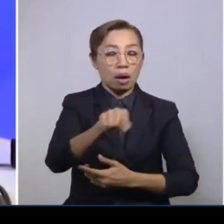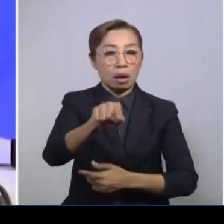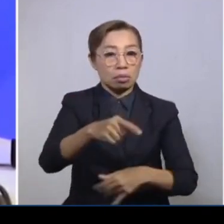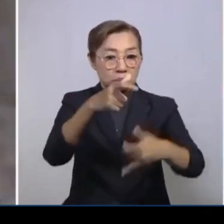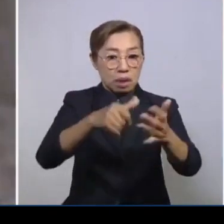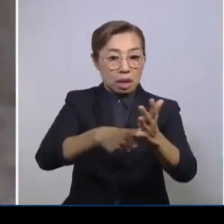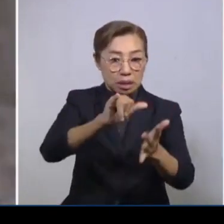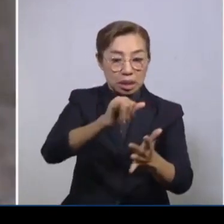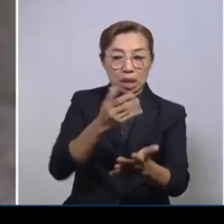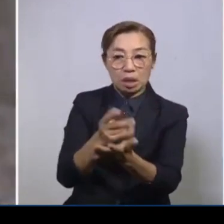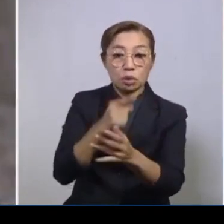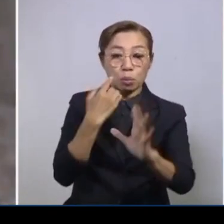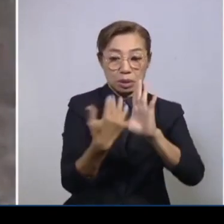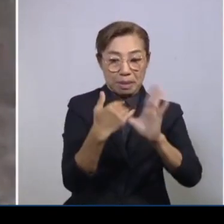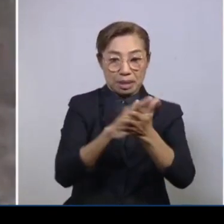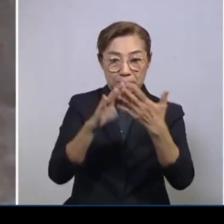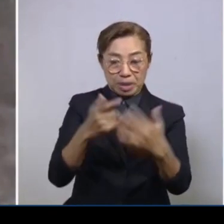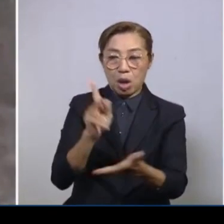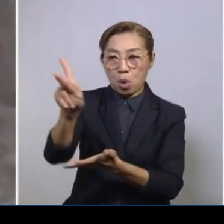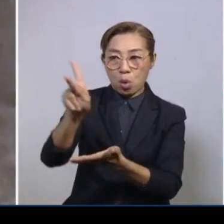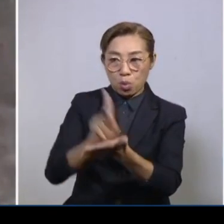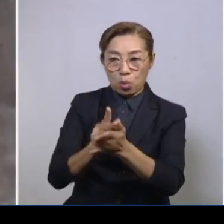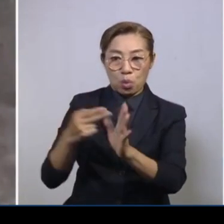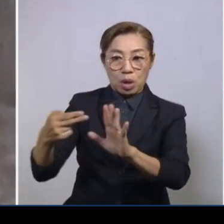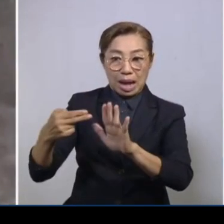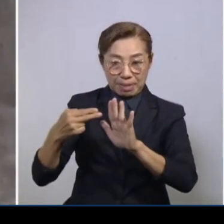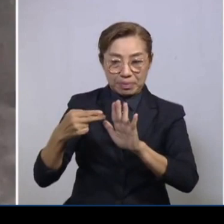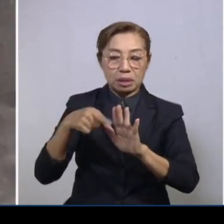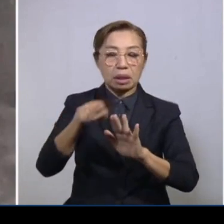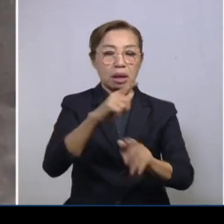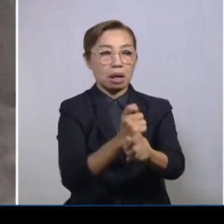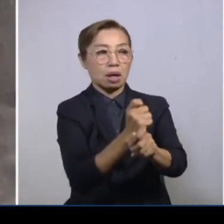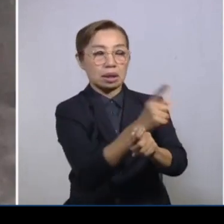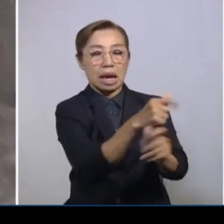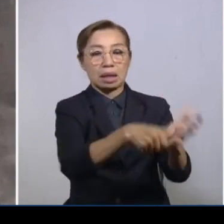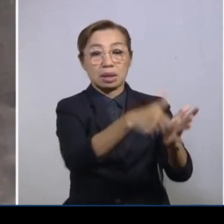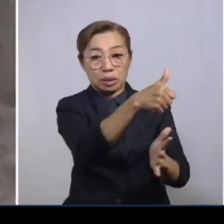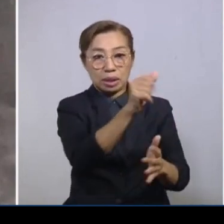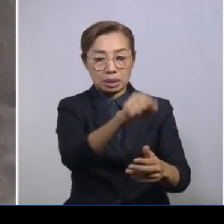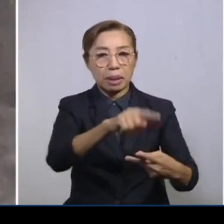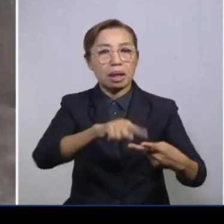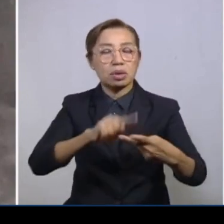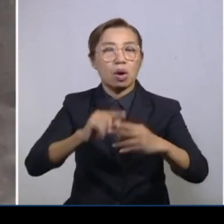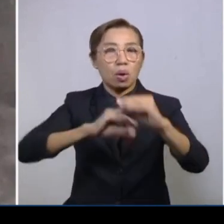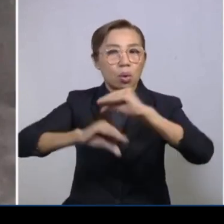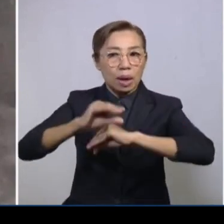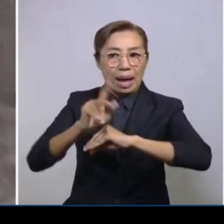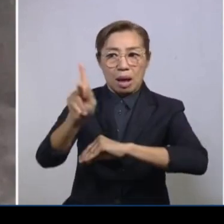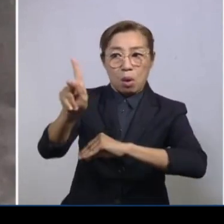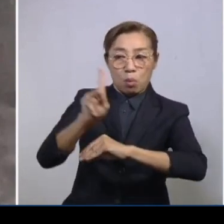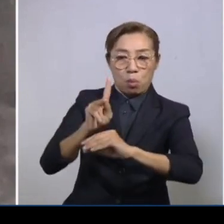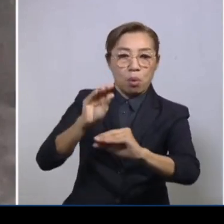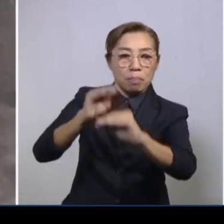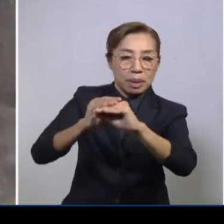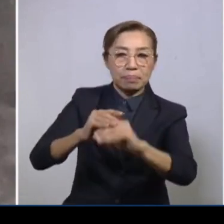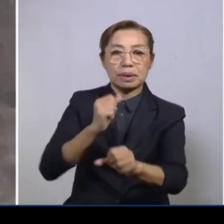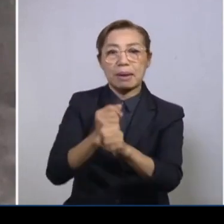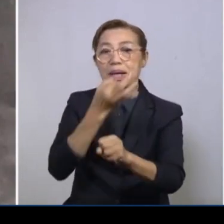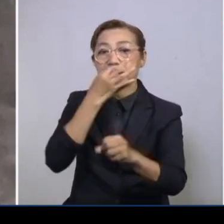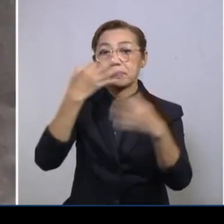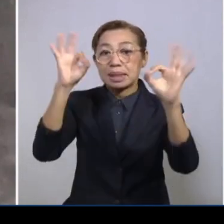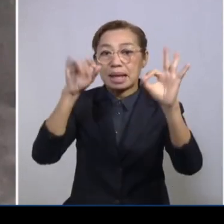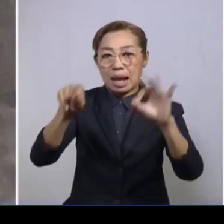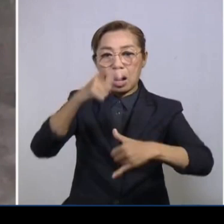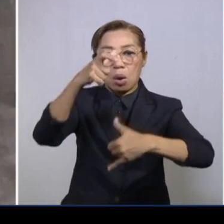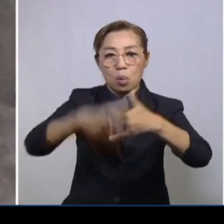ละไม่เกิน 50,000 บาทระยะเวลา5ปีส่วนโครงการสินเชื่ออาชีพอิสระส่งเสริมอาชีพก็จะเป็นอีกโครงการให้กู้ไม่เกิน 100,000